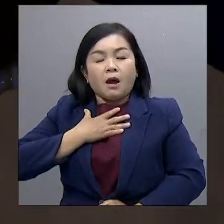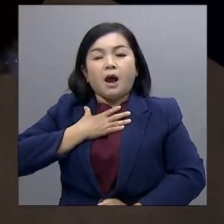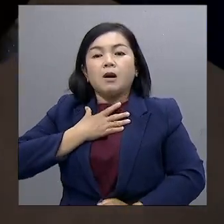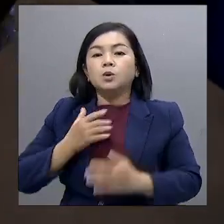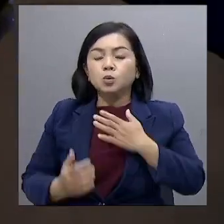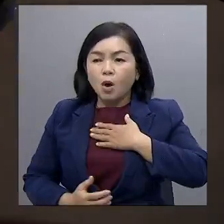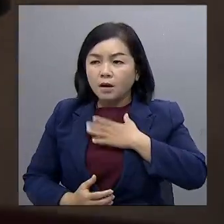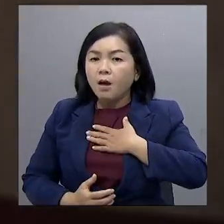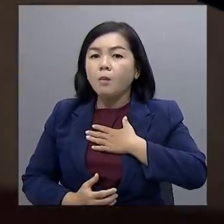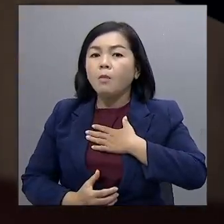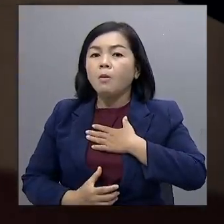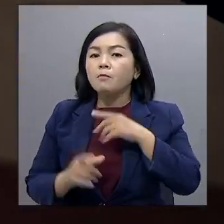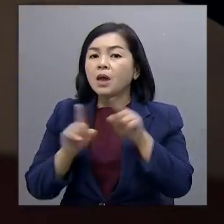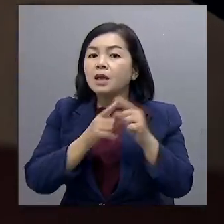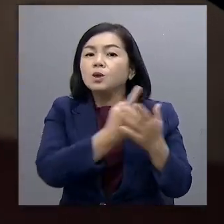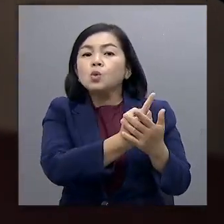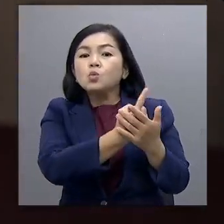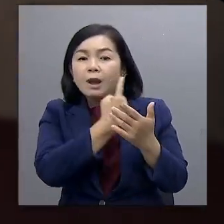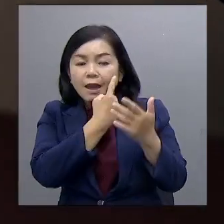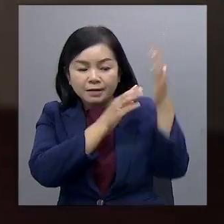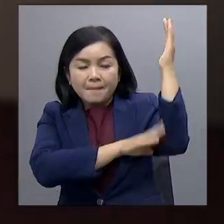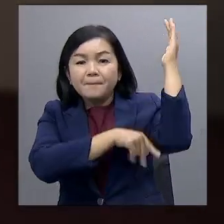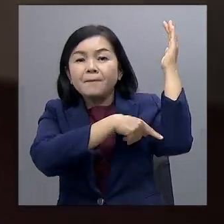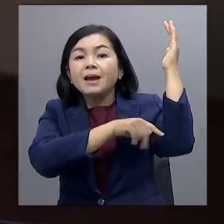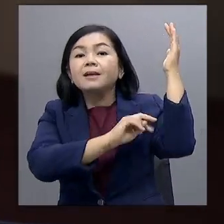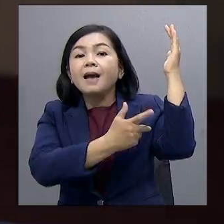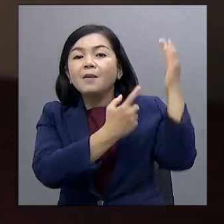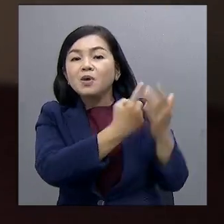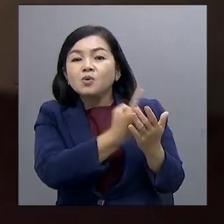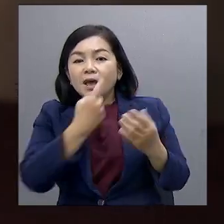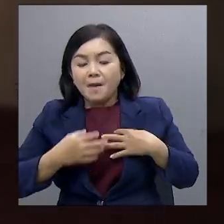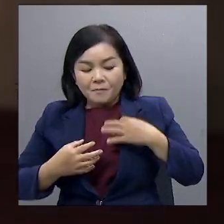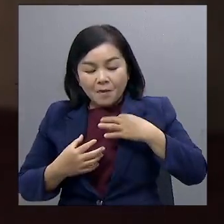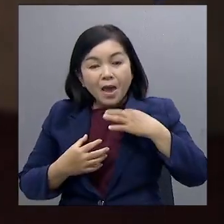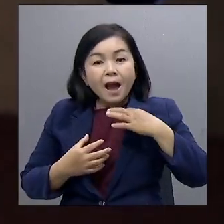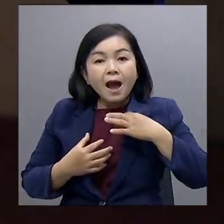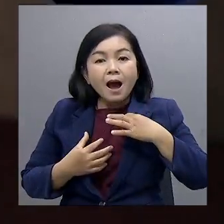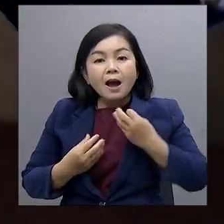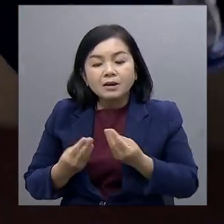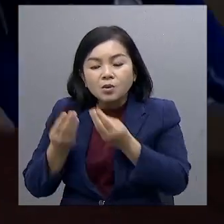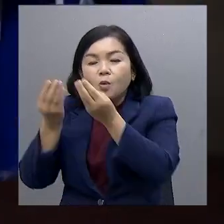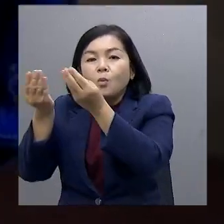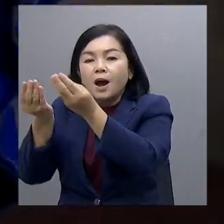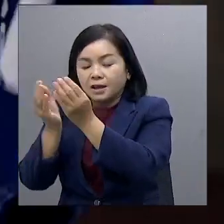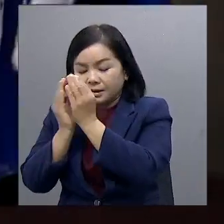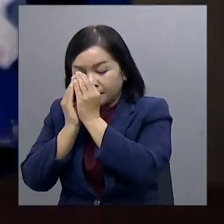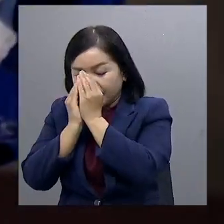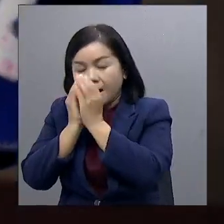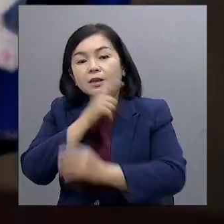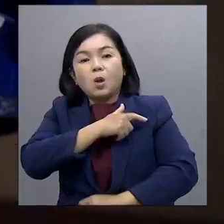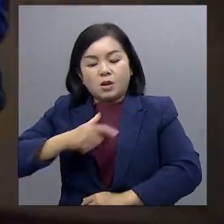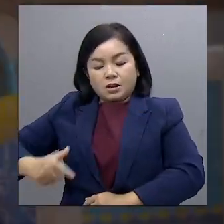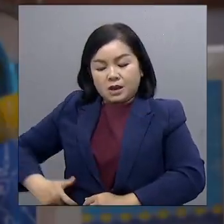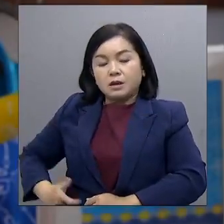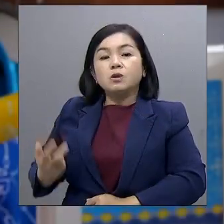ว่าพี่ก็คือตัวแทนของคนในจังหวัดพังงามานำผ้าทูลของพระองค์ท่านนอกจากได้ทูล